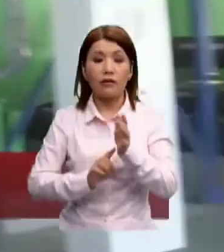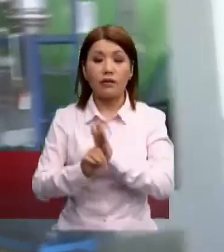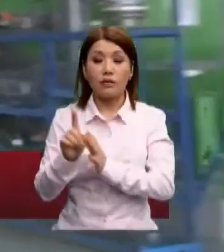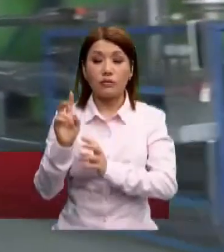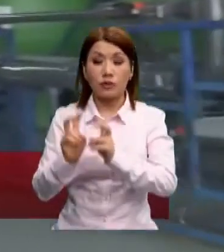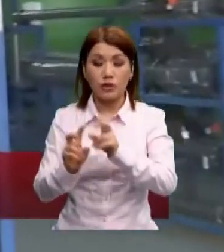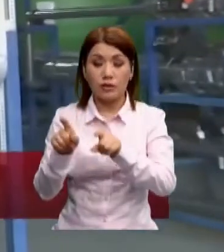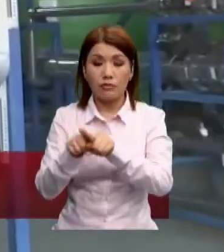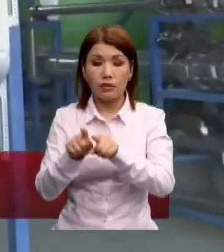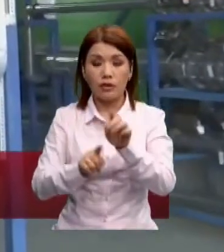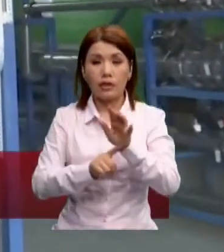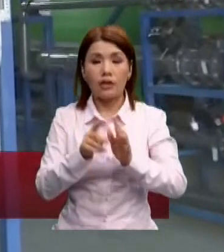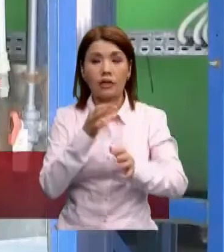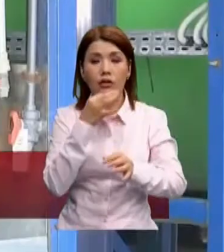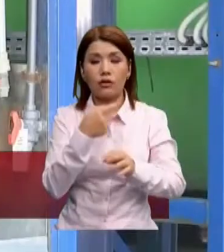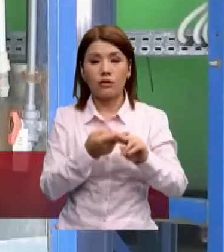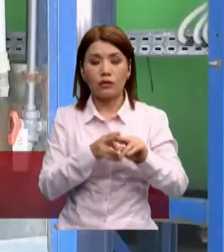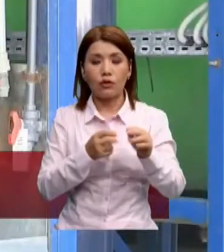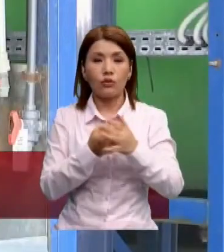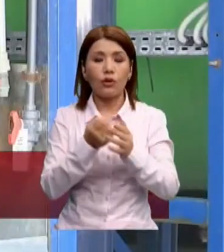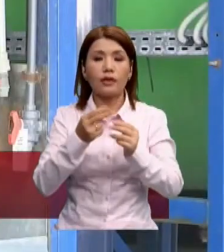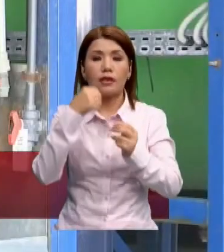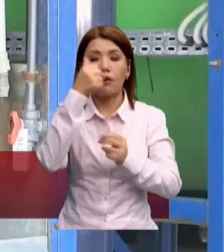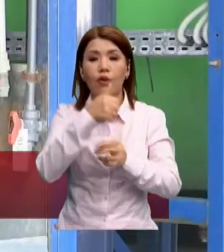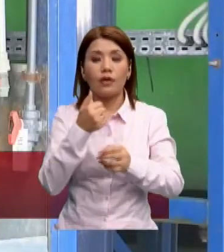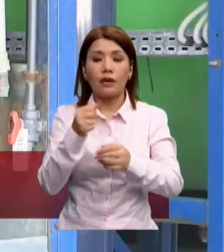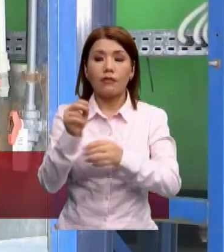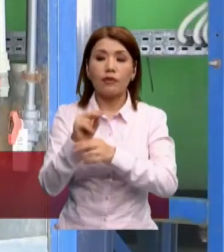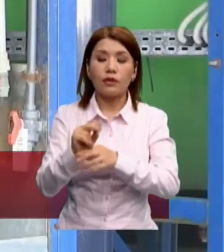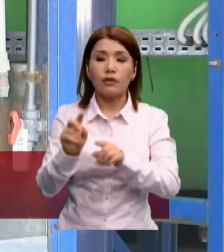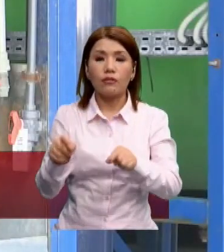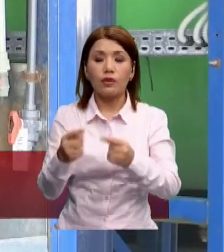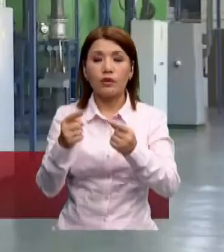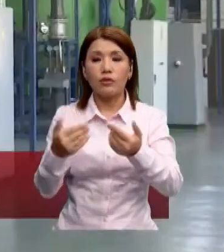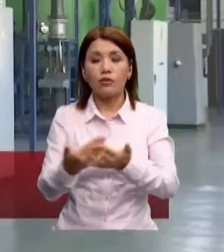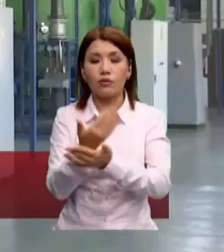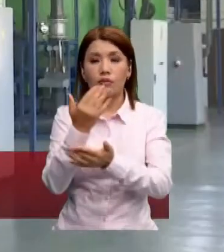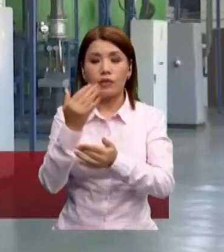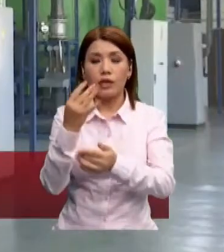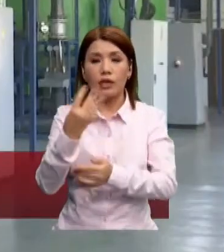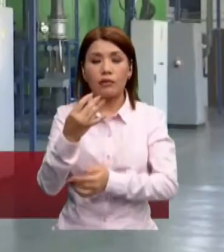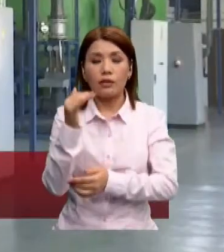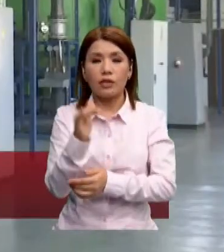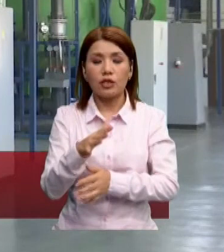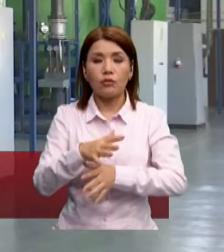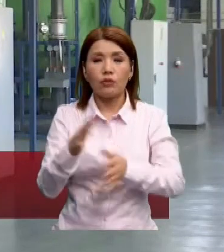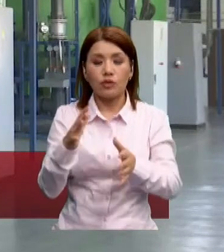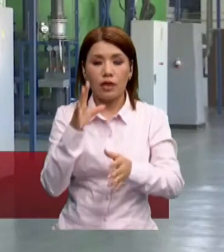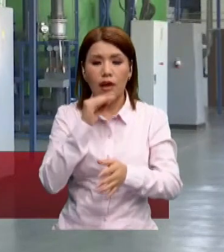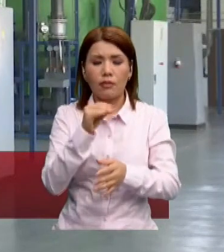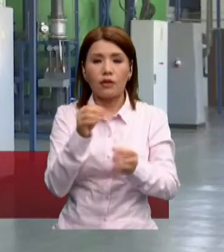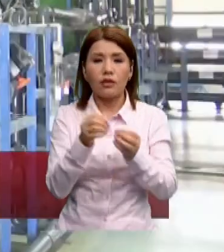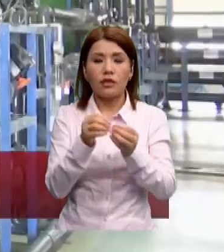аяқталуға жақын. Жоспарға сай жыл соңына дейін зауыттың су шашуландыру көлемі 40 мың текше метрге дейін ұлғаяды. Бұл бірнеше аудан мен